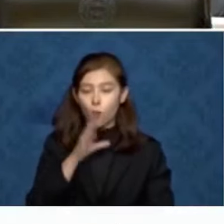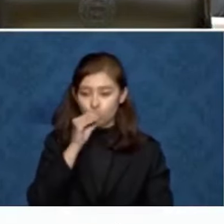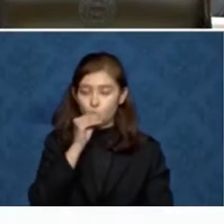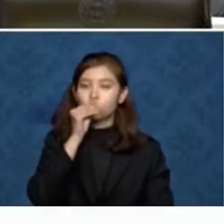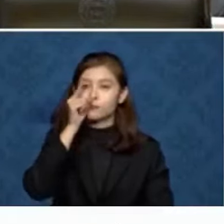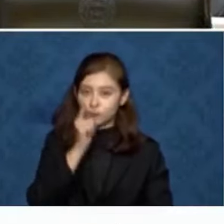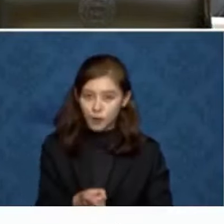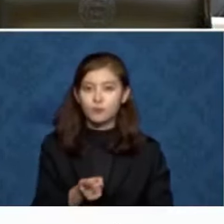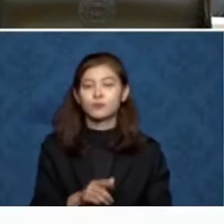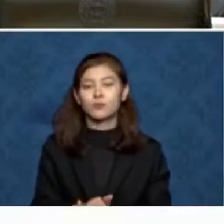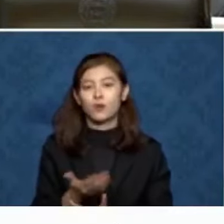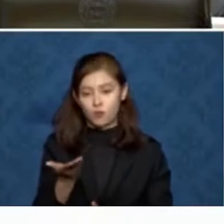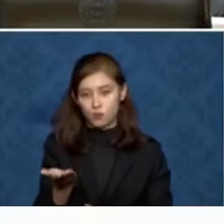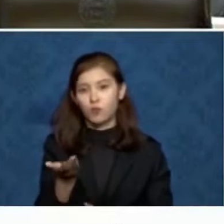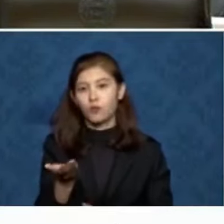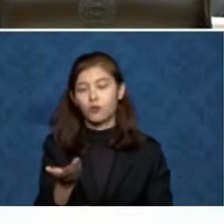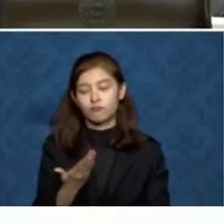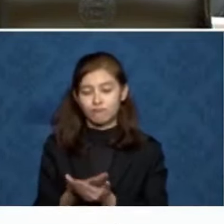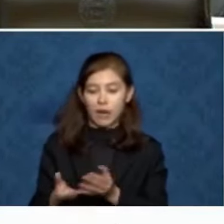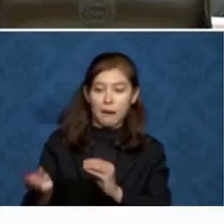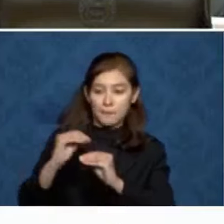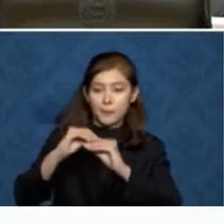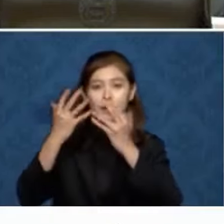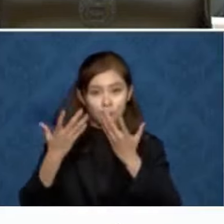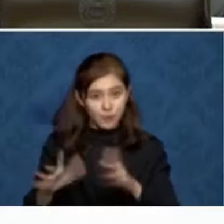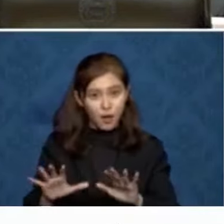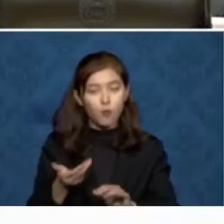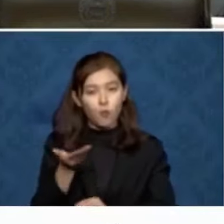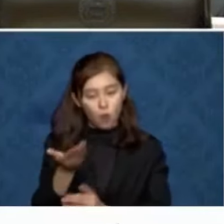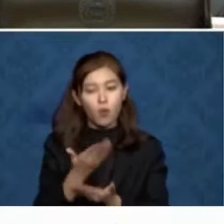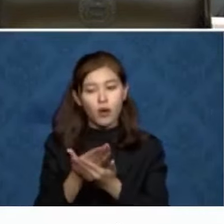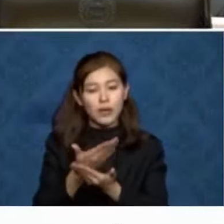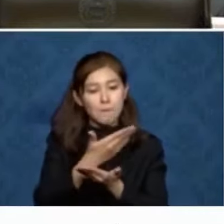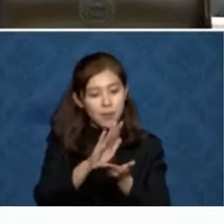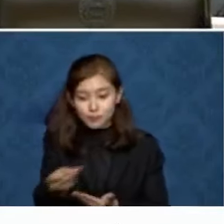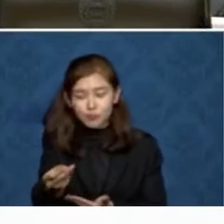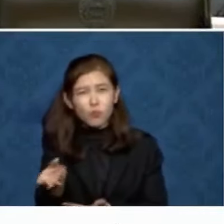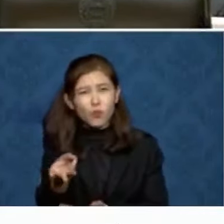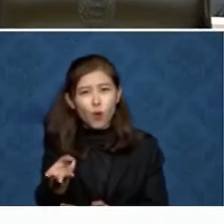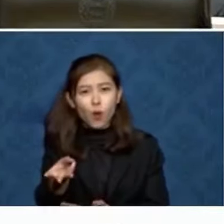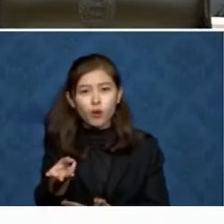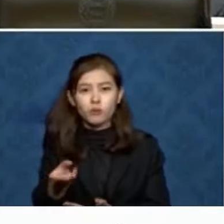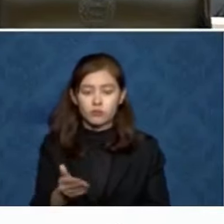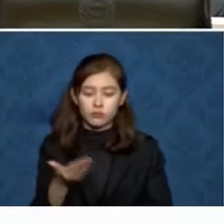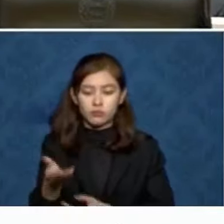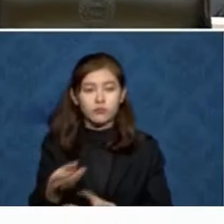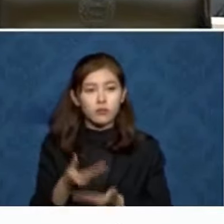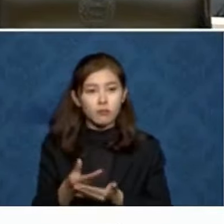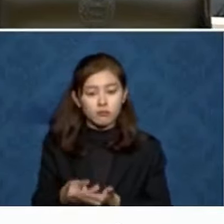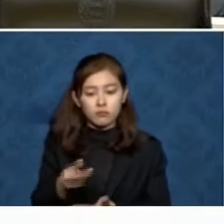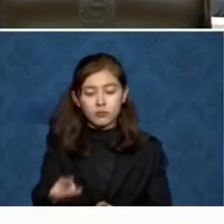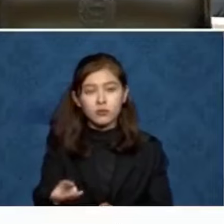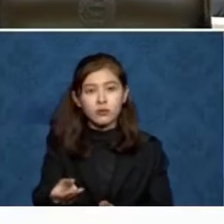ท่านนายกใช้เงินนี้ให้คุ้มค่าประหยัดโปร่งใสแล้วก็สุจริตจริงๆทีนี้การอภิปรายของคุณ